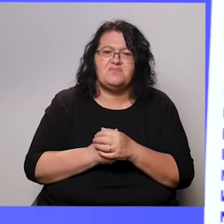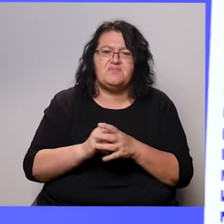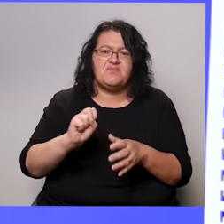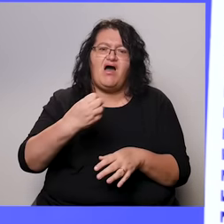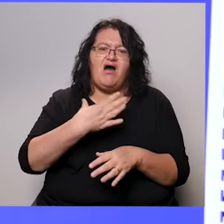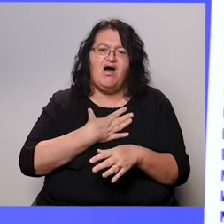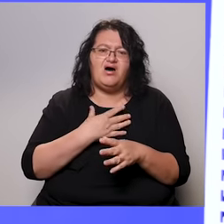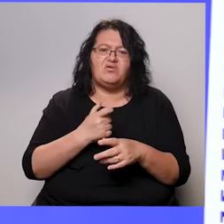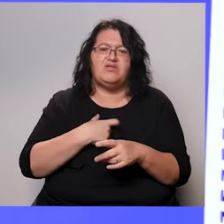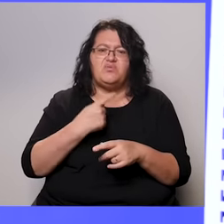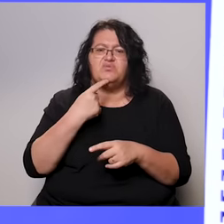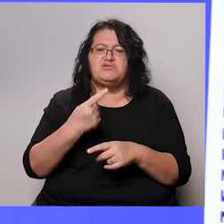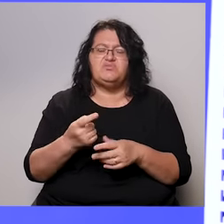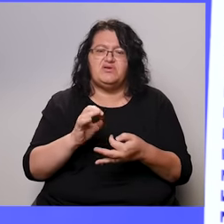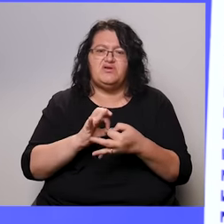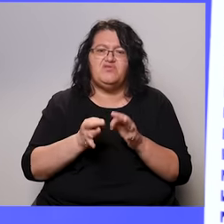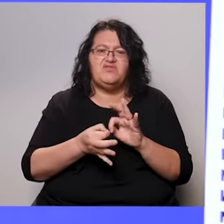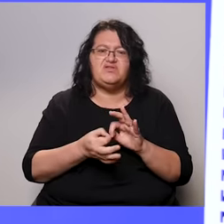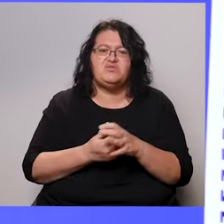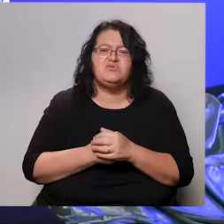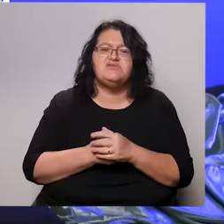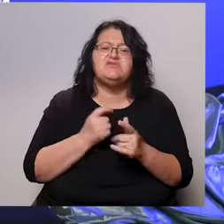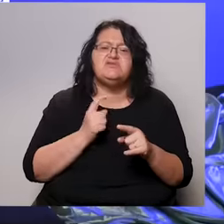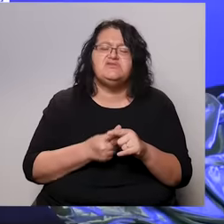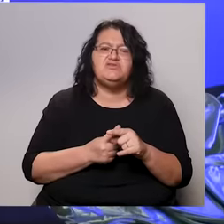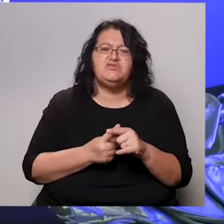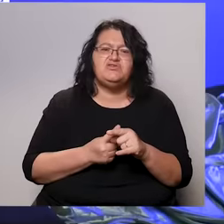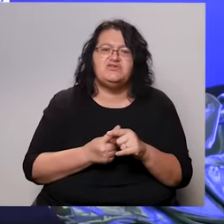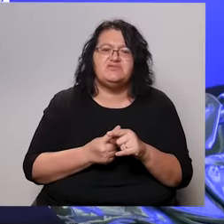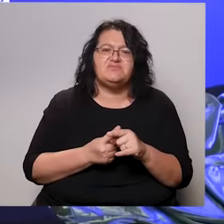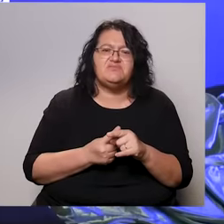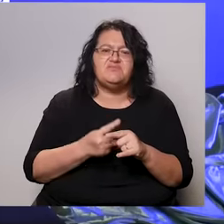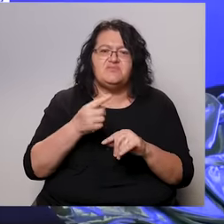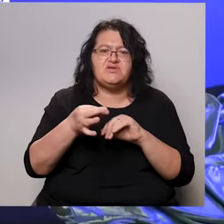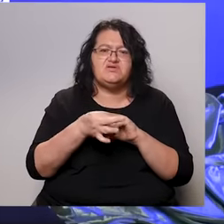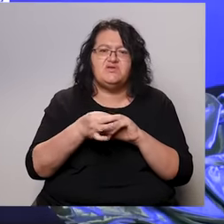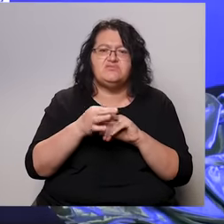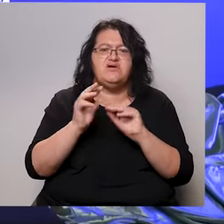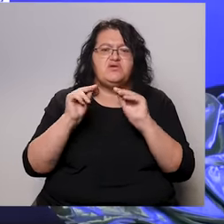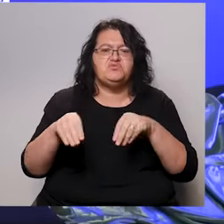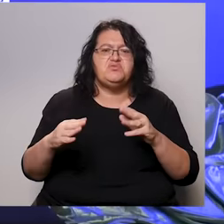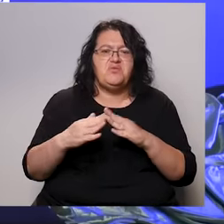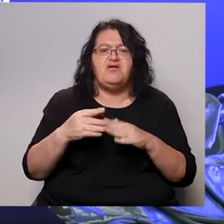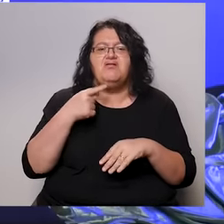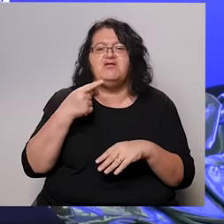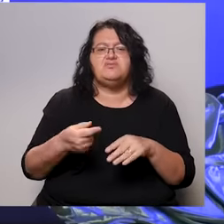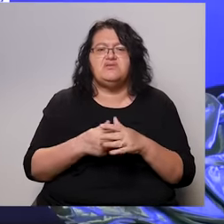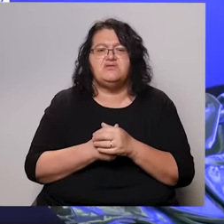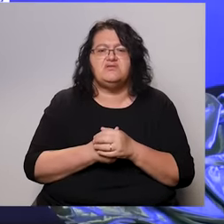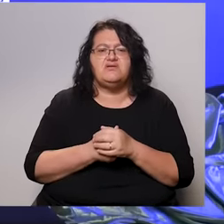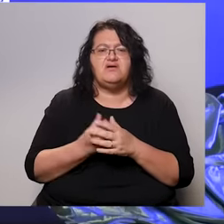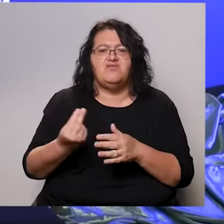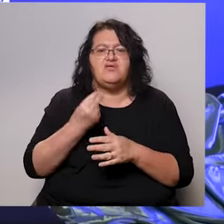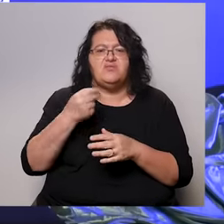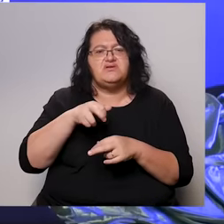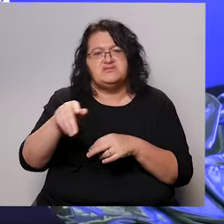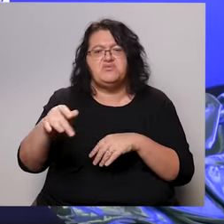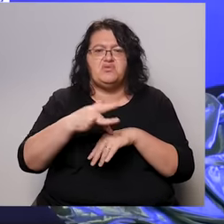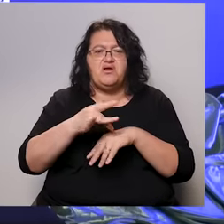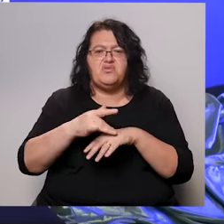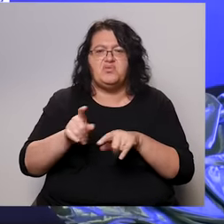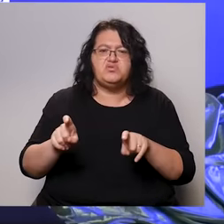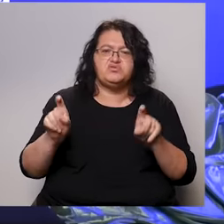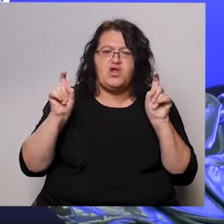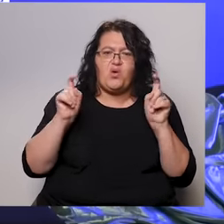hăruirea, dacă pot spune cuvântul acesta. Și zice soția, când ajungem acasă, auzi, n-ar fi bine să merg eu la un control